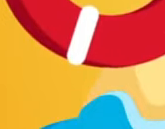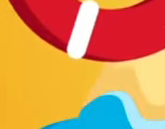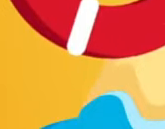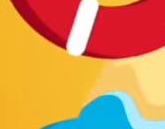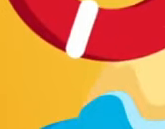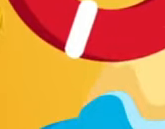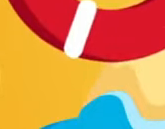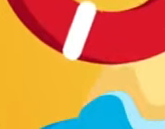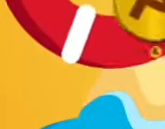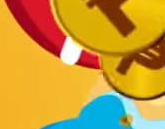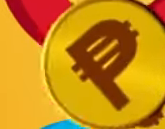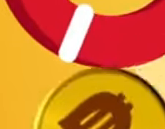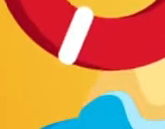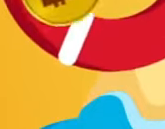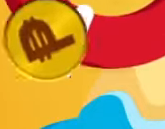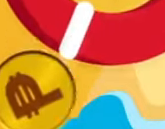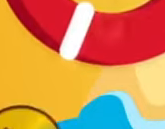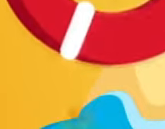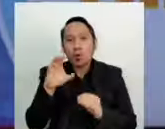lang.